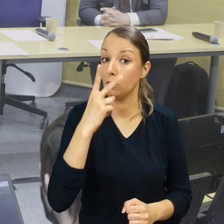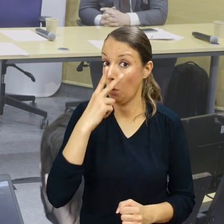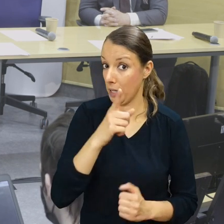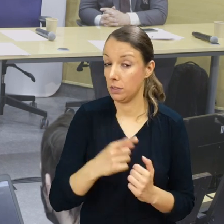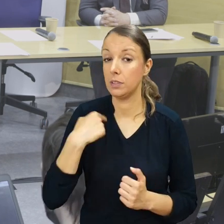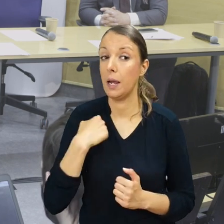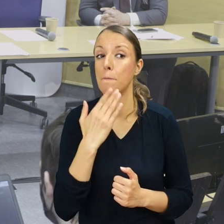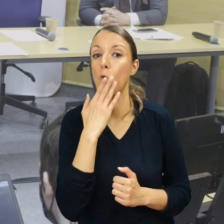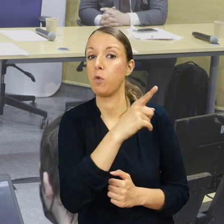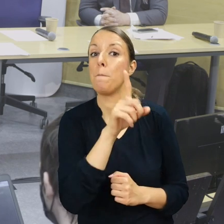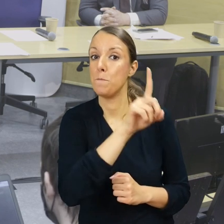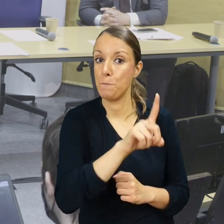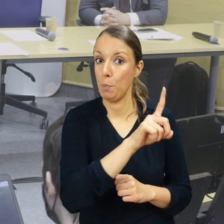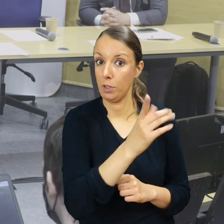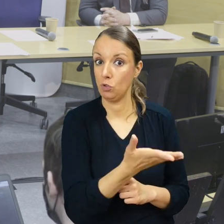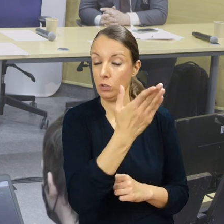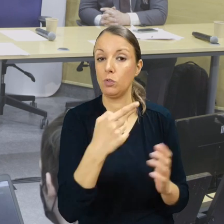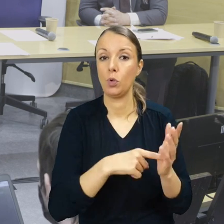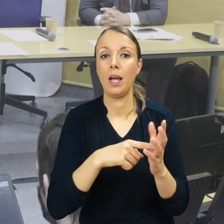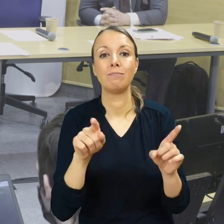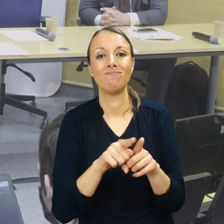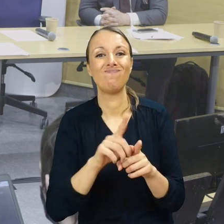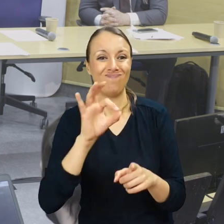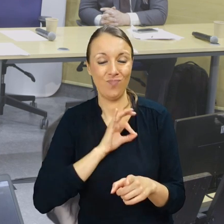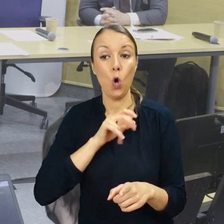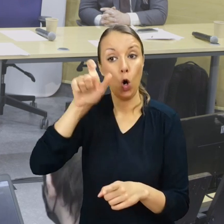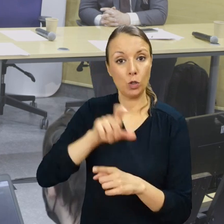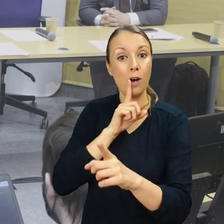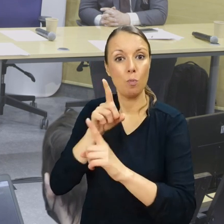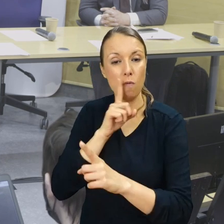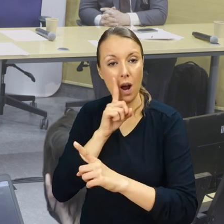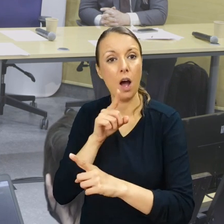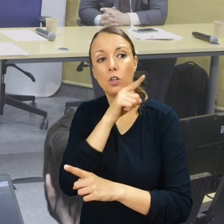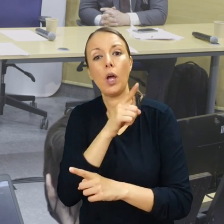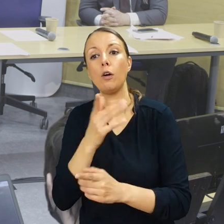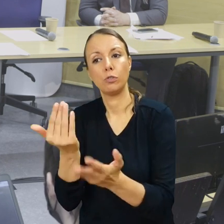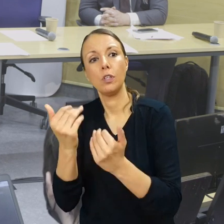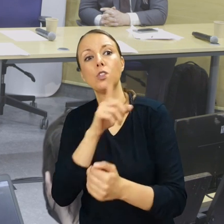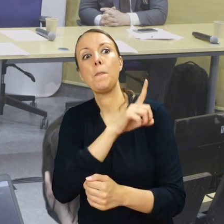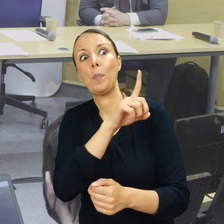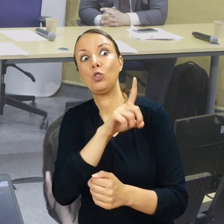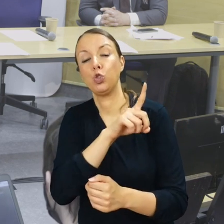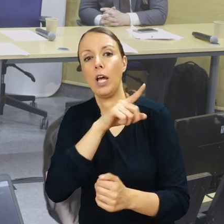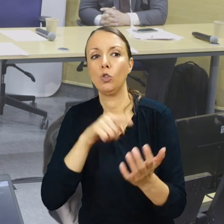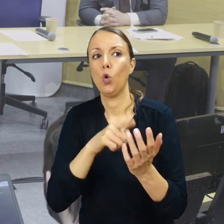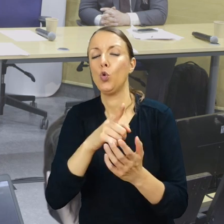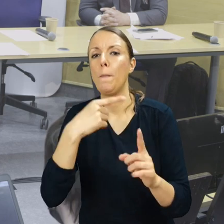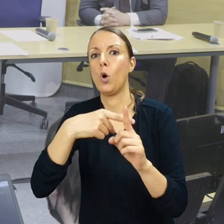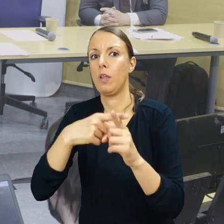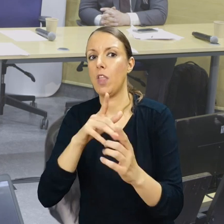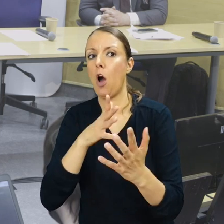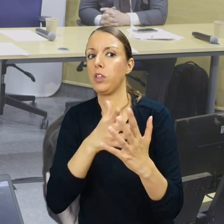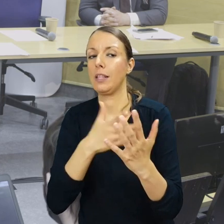coś publicznym, to zachęcam mojego interlokutora do dzielenia pozytywnej oceny. To jest publiczne, bo zasługuje